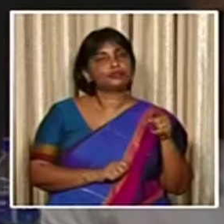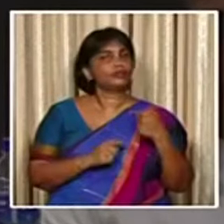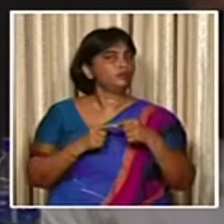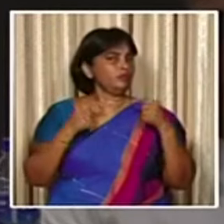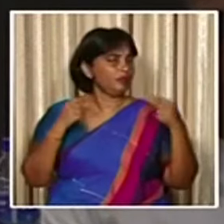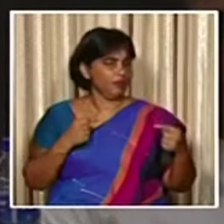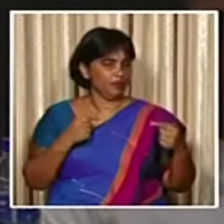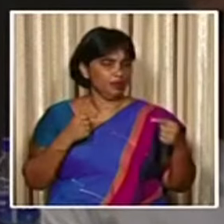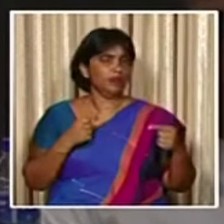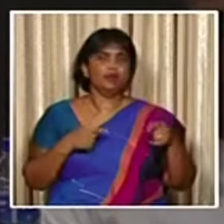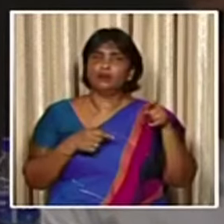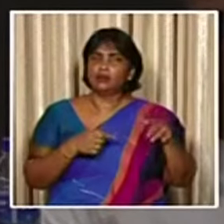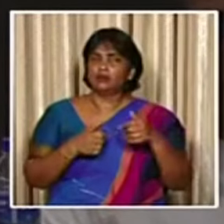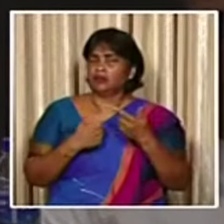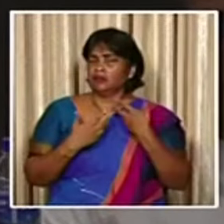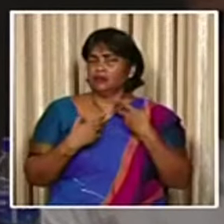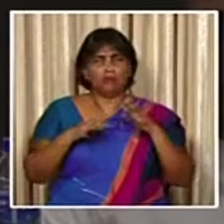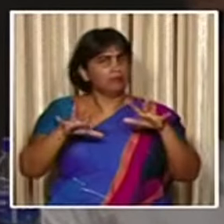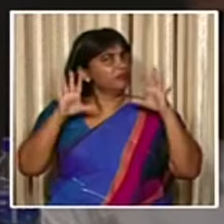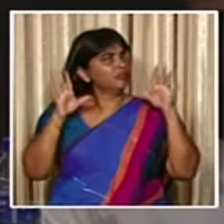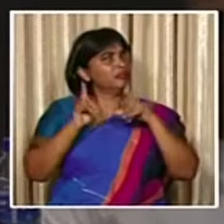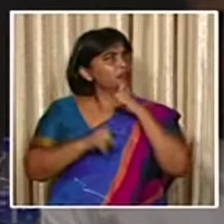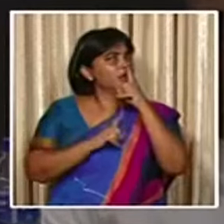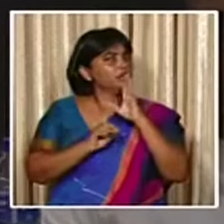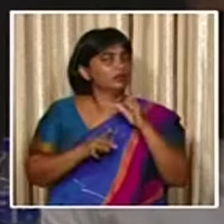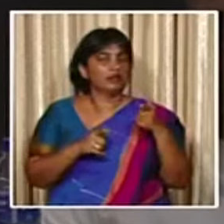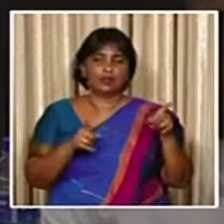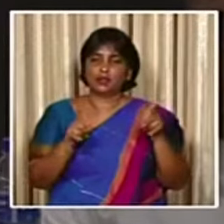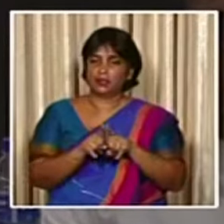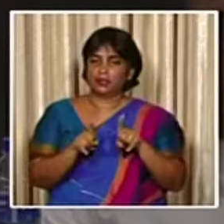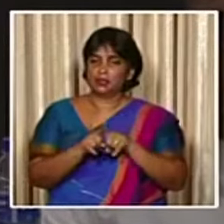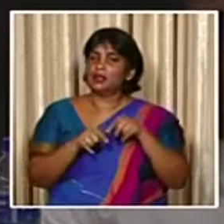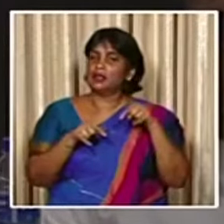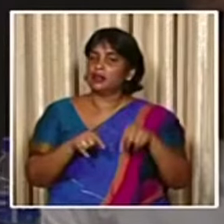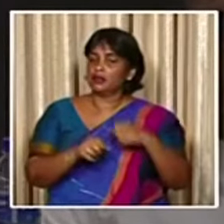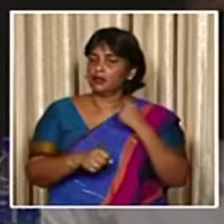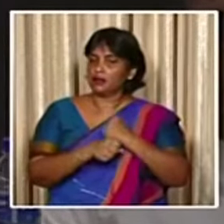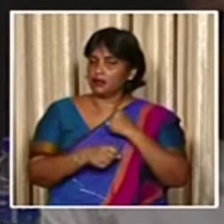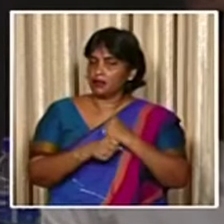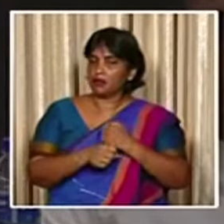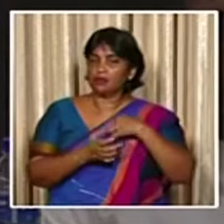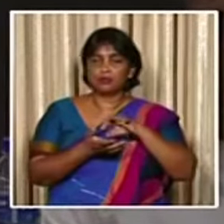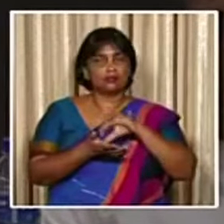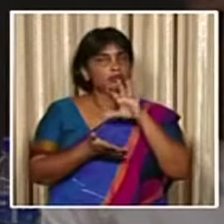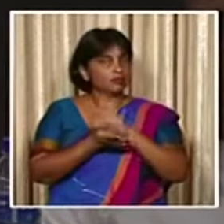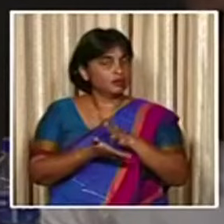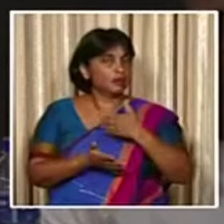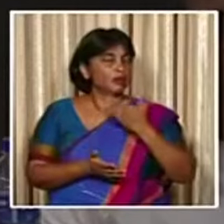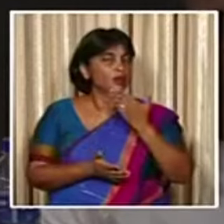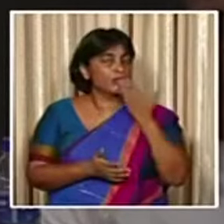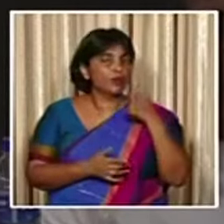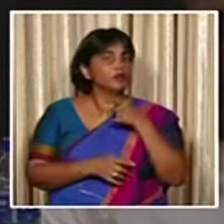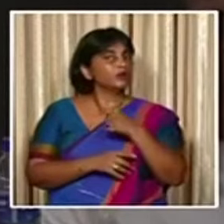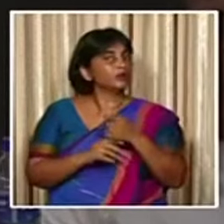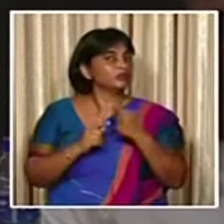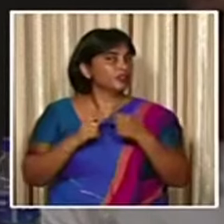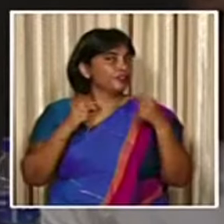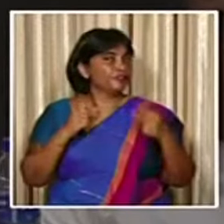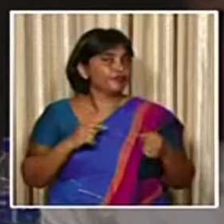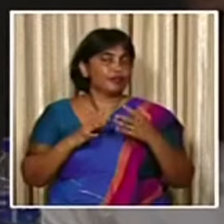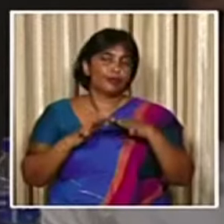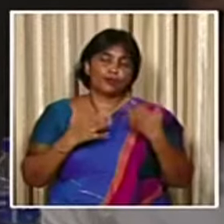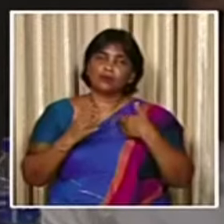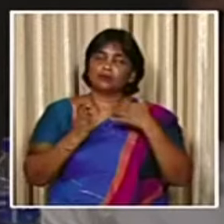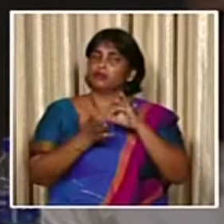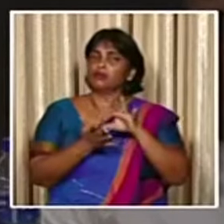ඒ අය විරුද්ධ වෙනවා. මේක හරි හතරබීරි කතාවක්. ඉතින් ඒ නිසා ආණ්ඩුවට තීරණයක් ගන්න පුළුවන් මේ අයට විරුද්ධව ගන්න